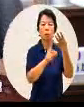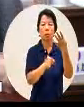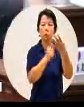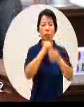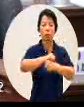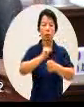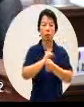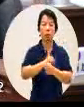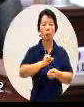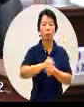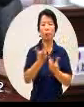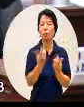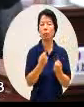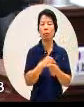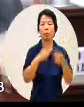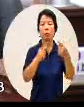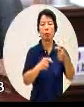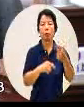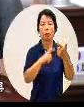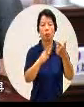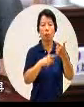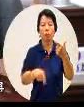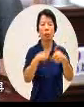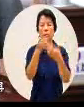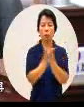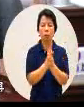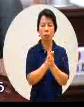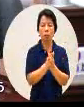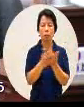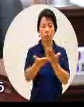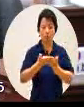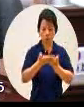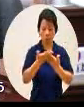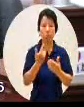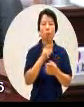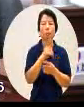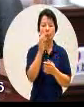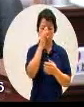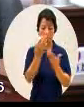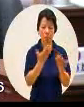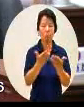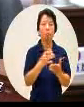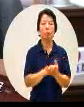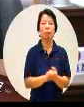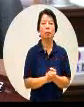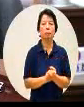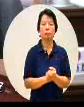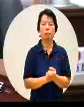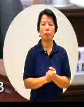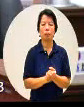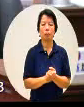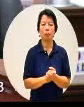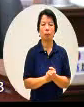只有六個人在那裡大概那個月電表多少錢把它拿來看就知道了好下一頁